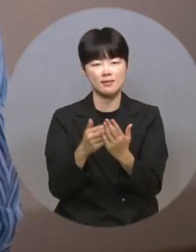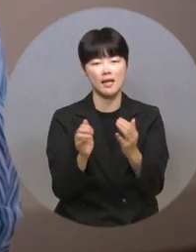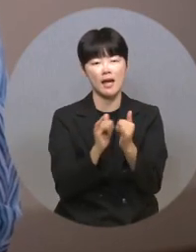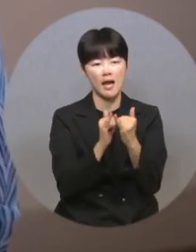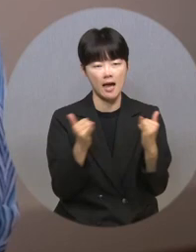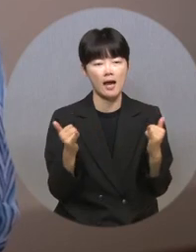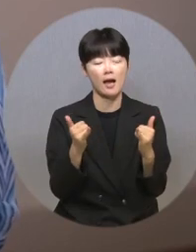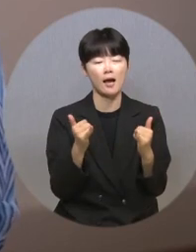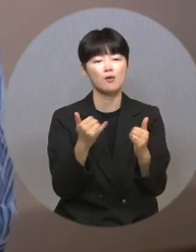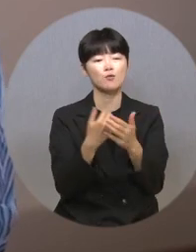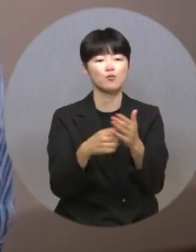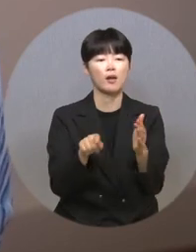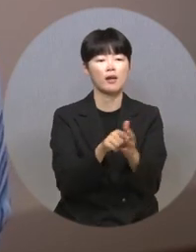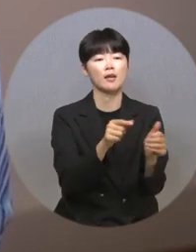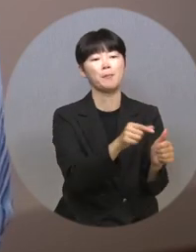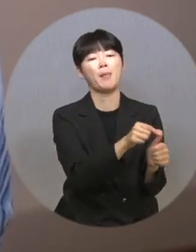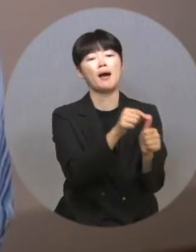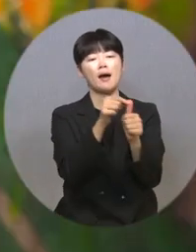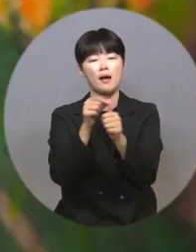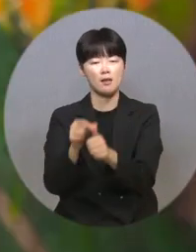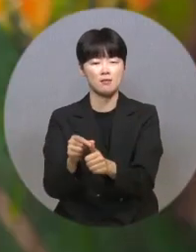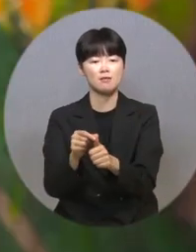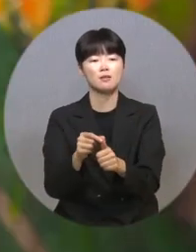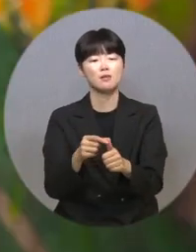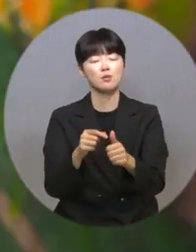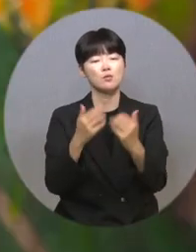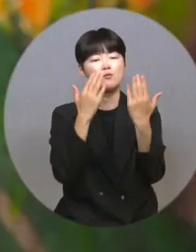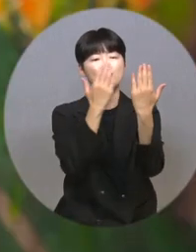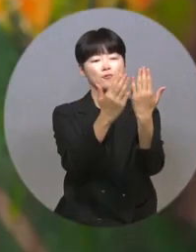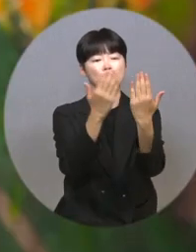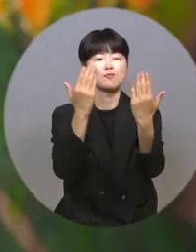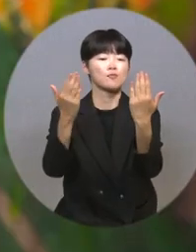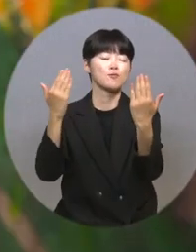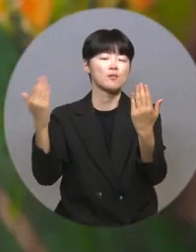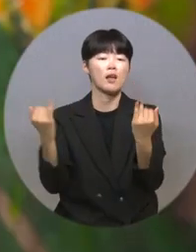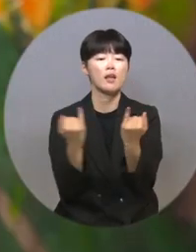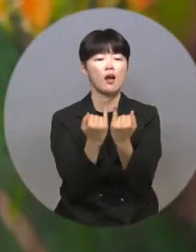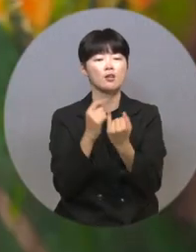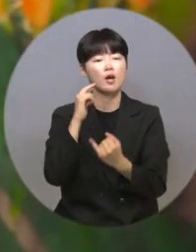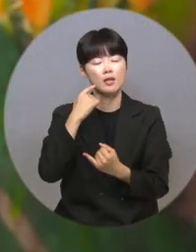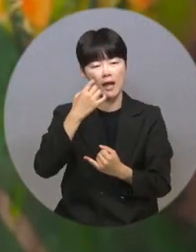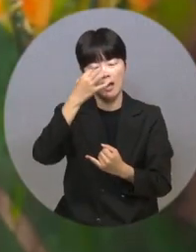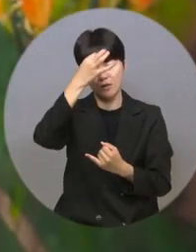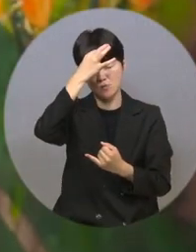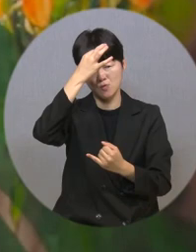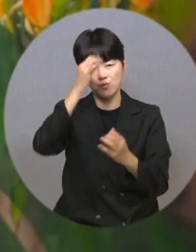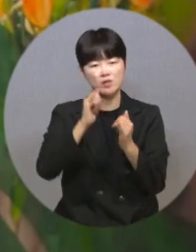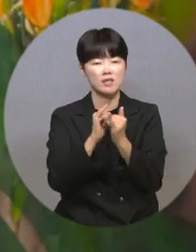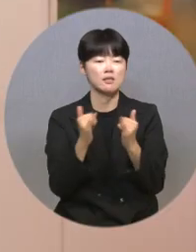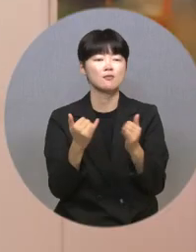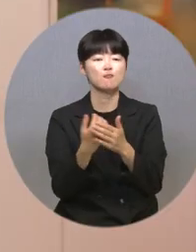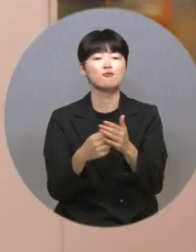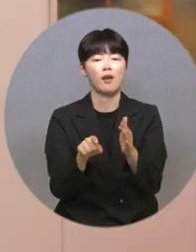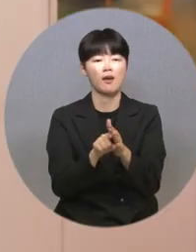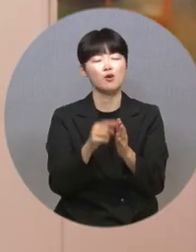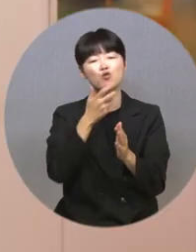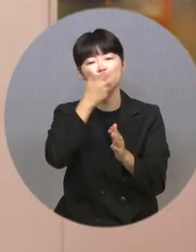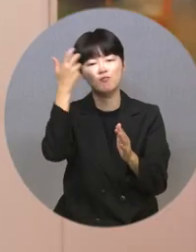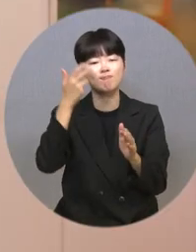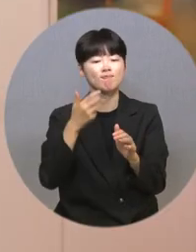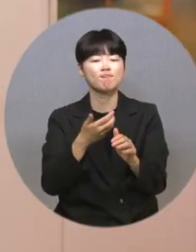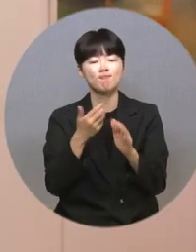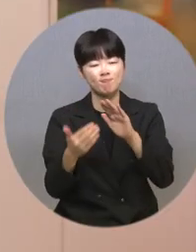작가의 작품을 전시해 여성 예술인들의 예술가의 꿈을 이룰 수 있도록 지원해주고 있습니다.